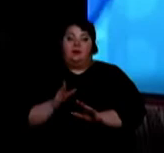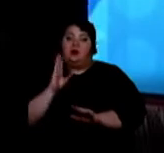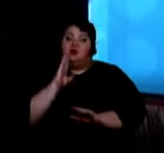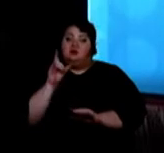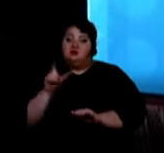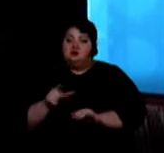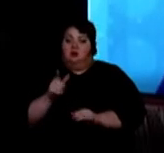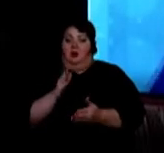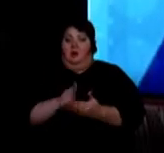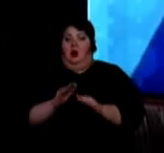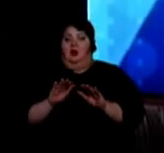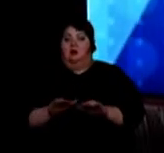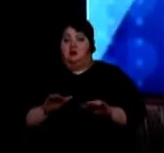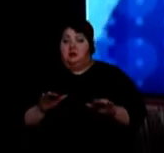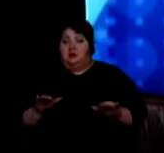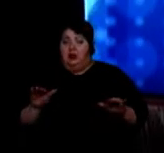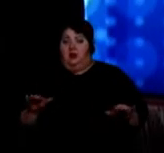жінка, і вона має дітей, і,